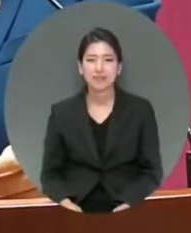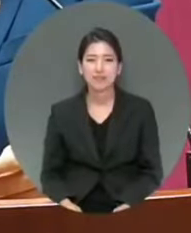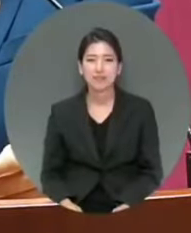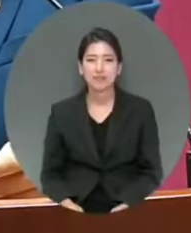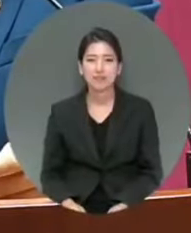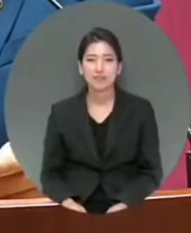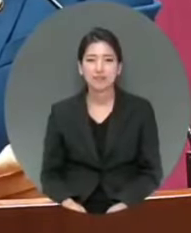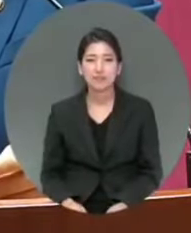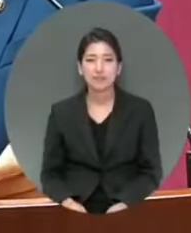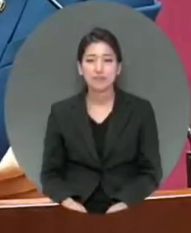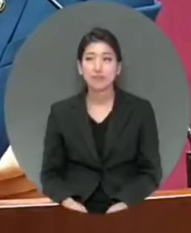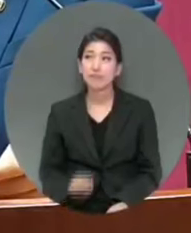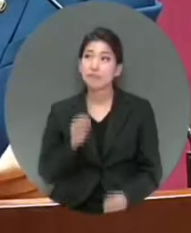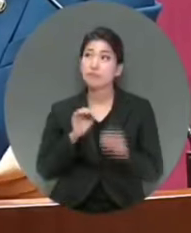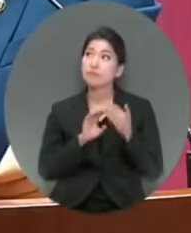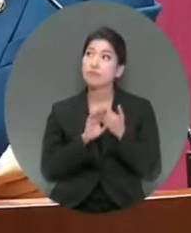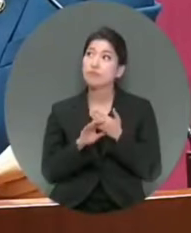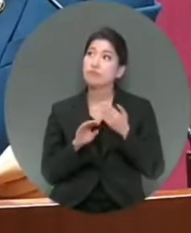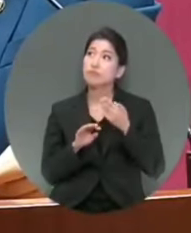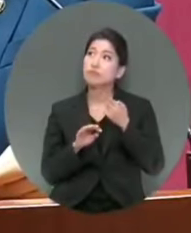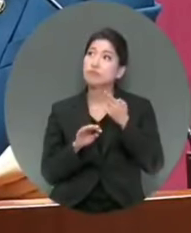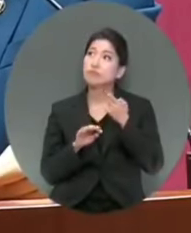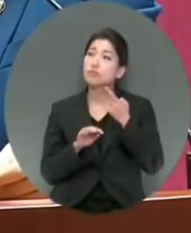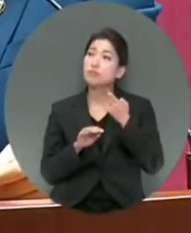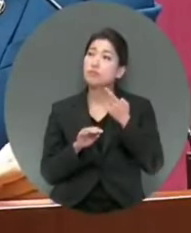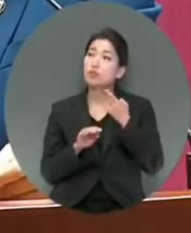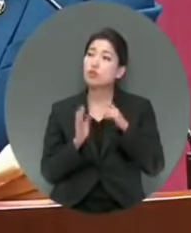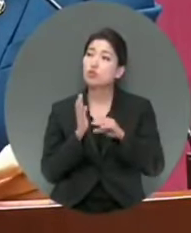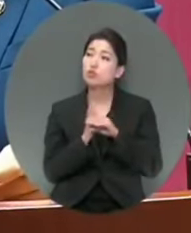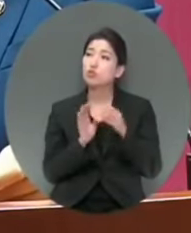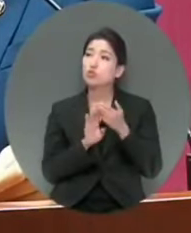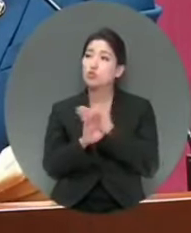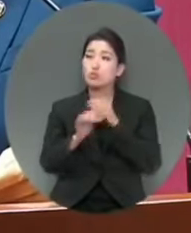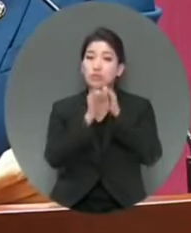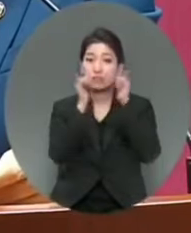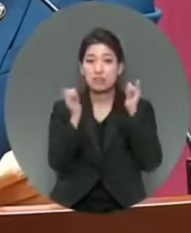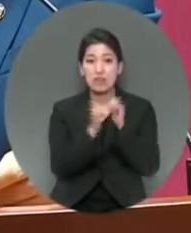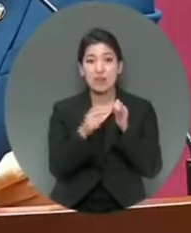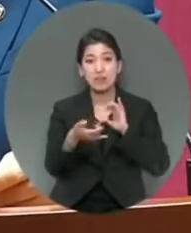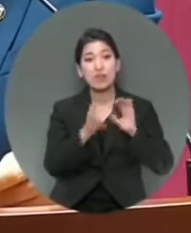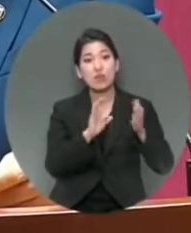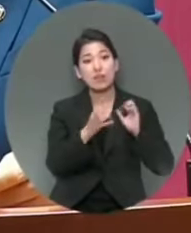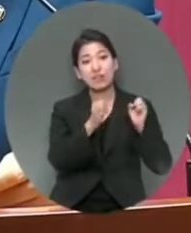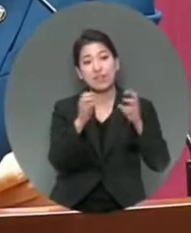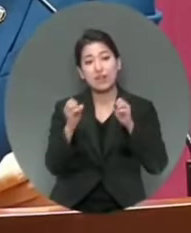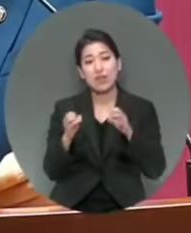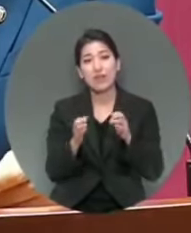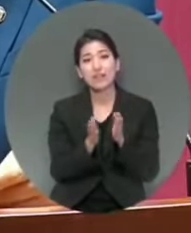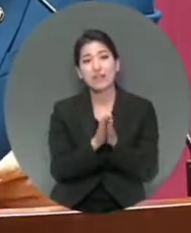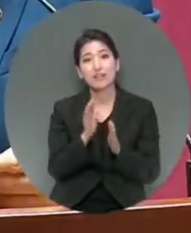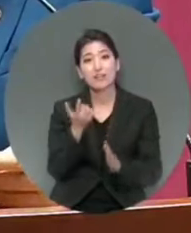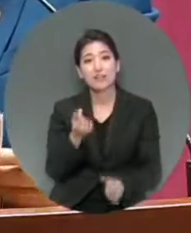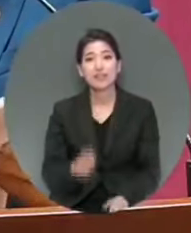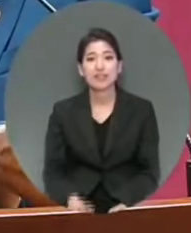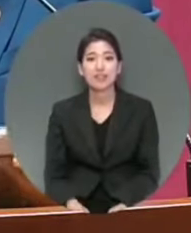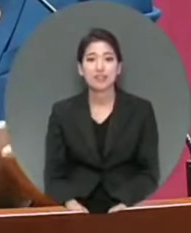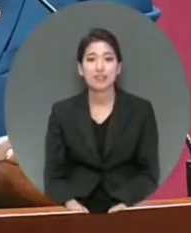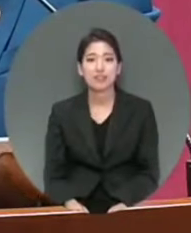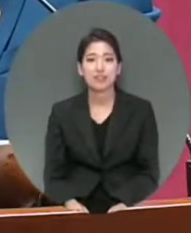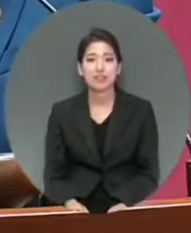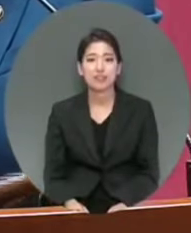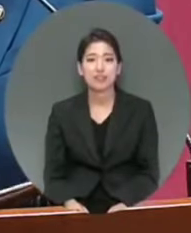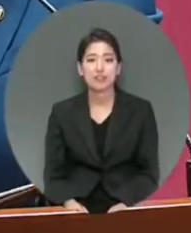있으면 제가 볼 때는 11월 중순 이후에 사회적 대화가 활성화될 거라고 봐줘요. 그래서 그런 경우에 지금